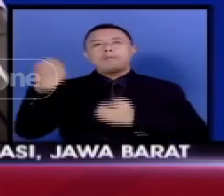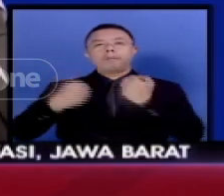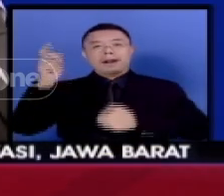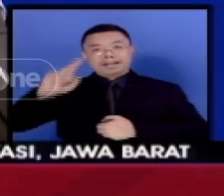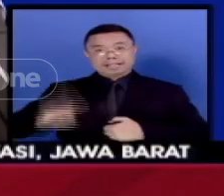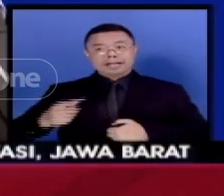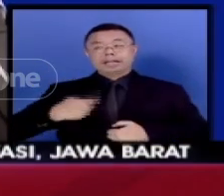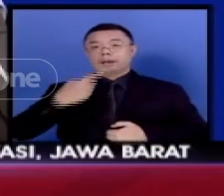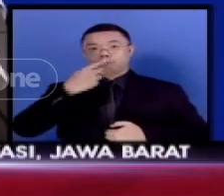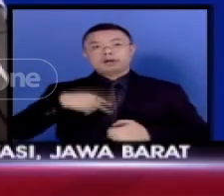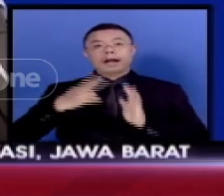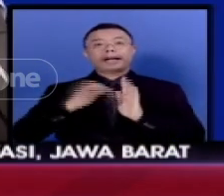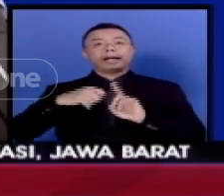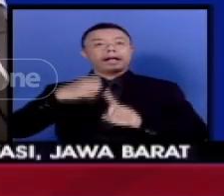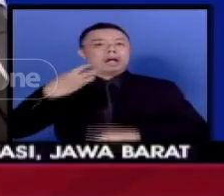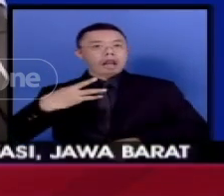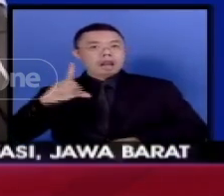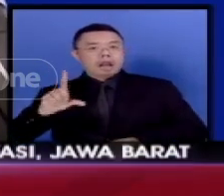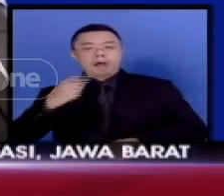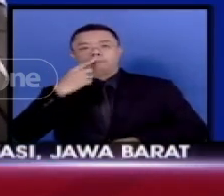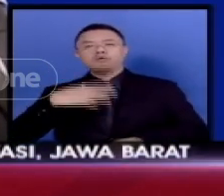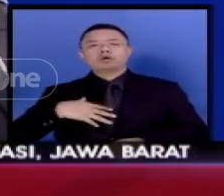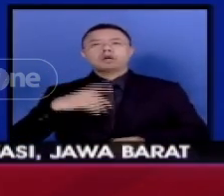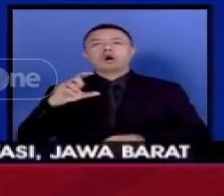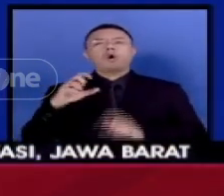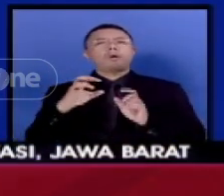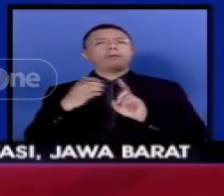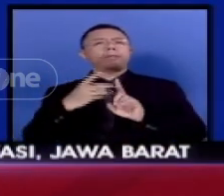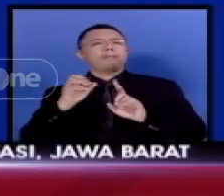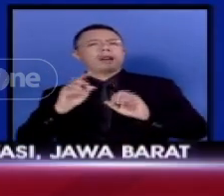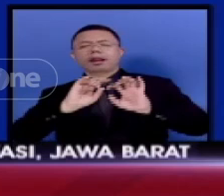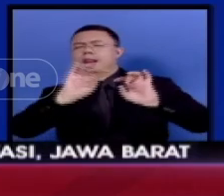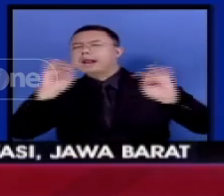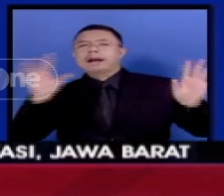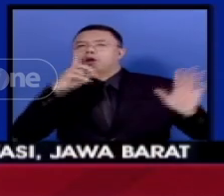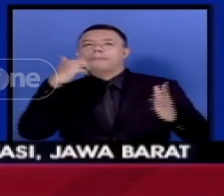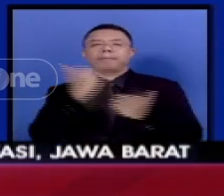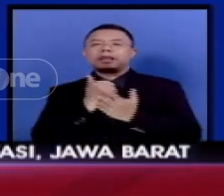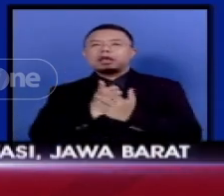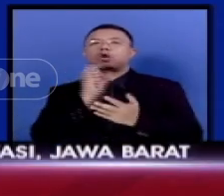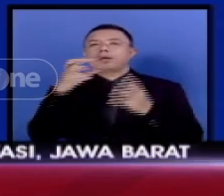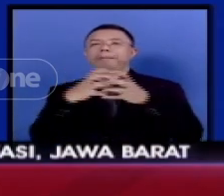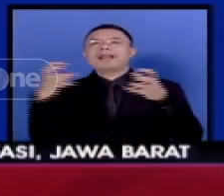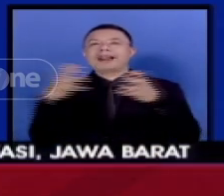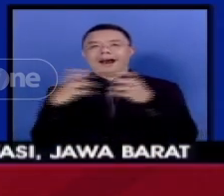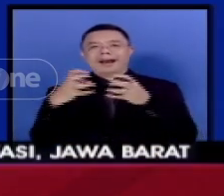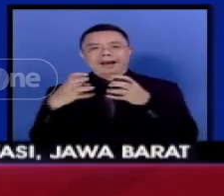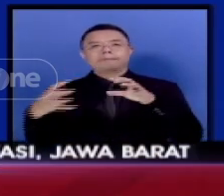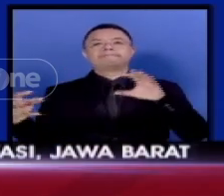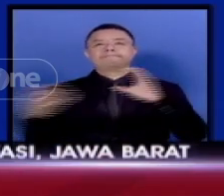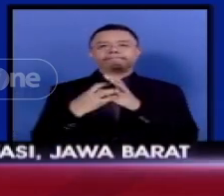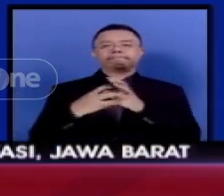kita punya like kita punya Koba sebagai material penting untuk baterai lithium